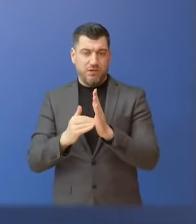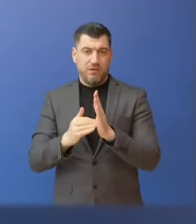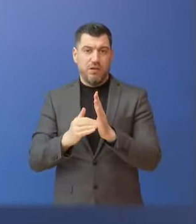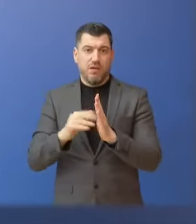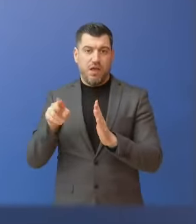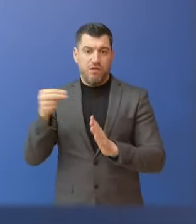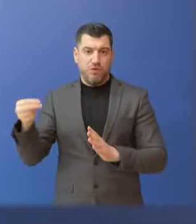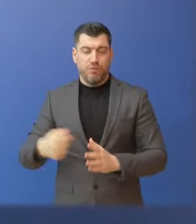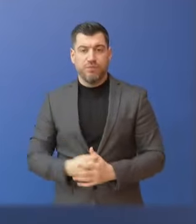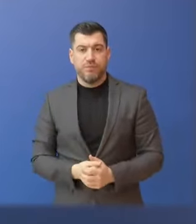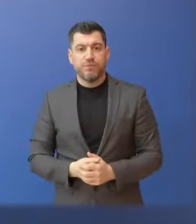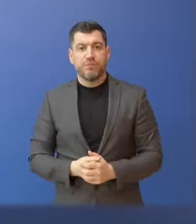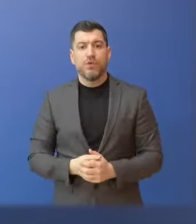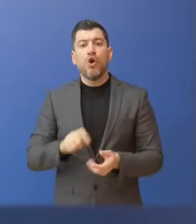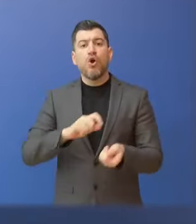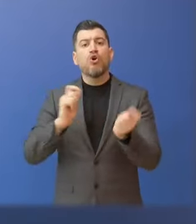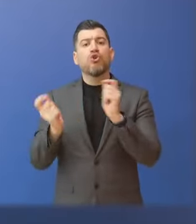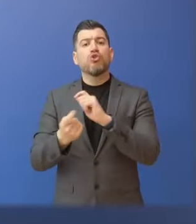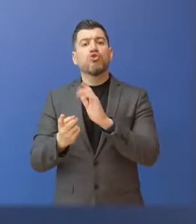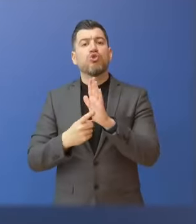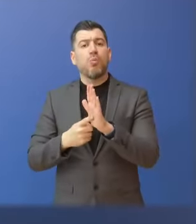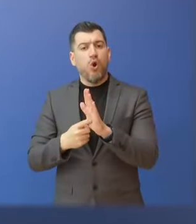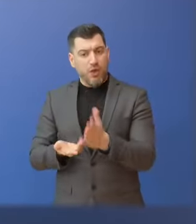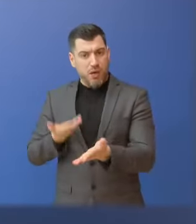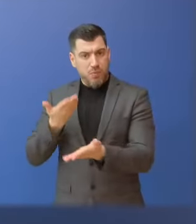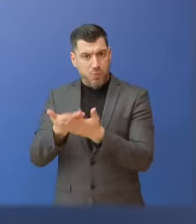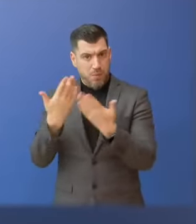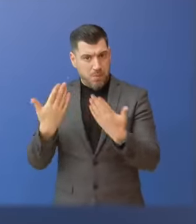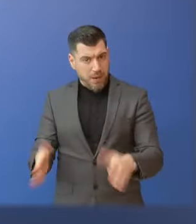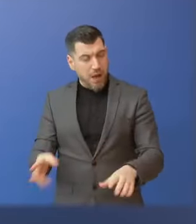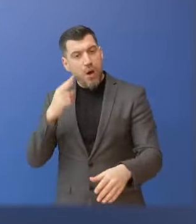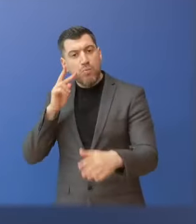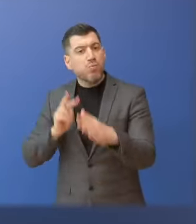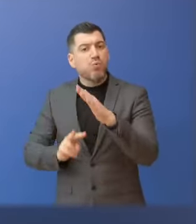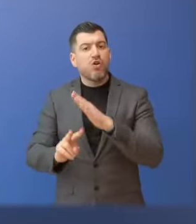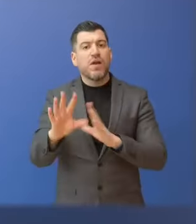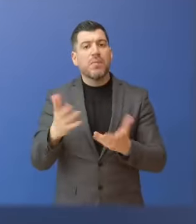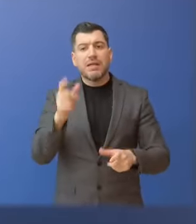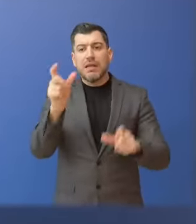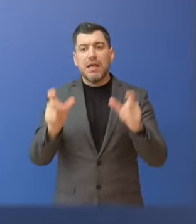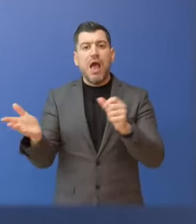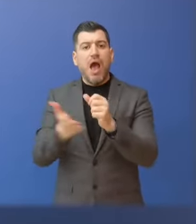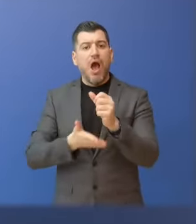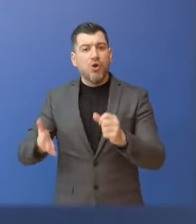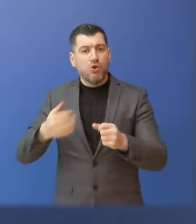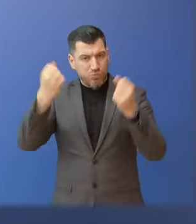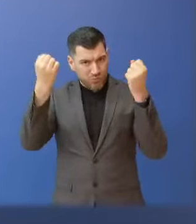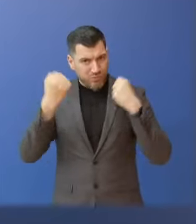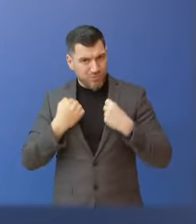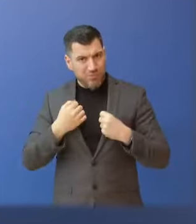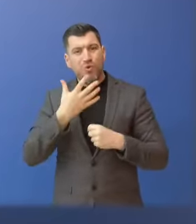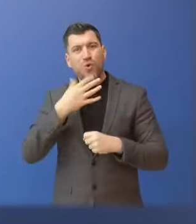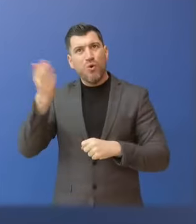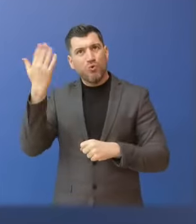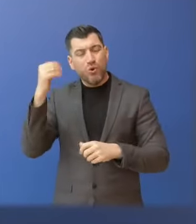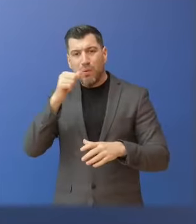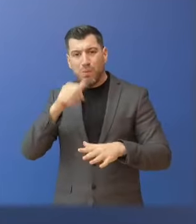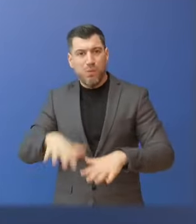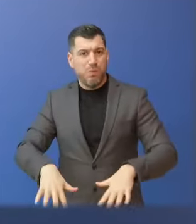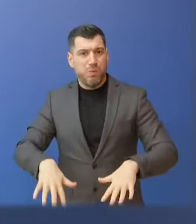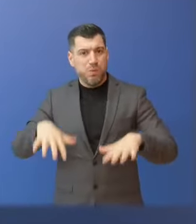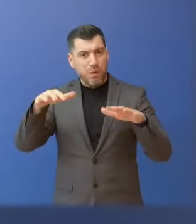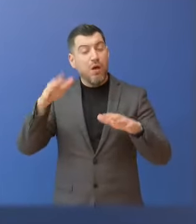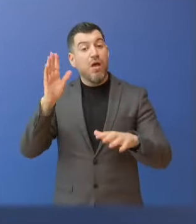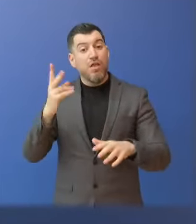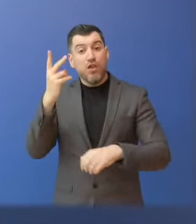τροπολογία που κατατέθηκε προβλέπεται πως οι αγρότες που έχουν πληγεί από τη θεομηνία του daniel θα έχουν δύο χρόνια πλήρη αναστολή